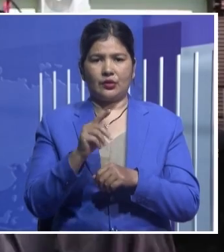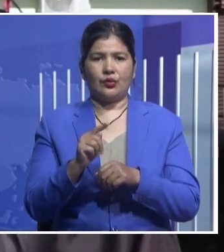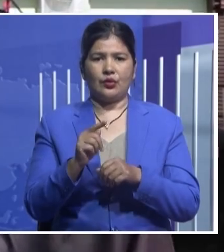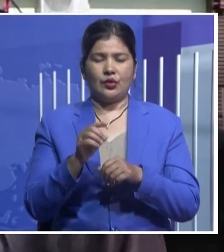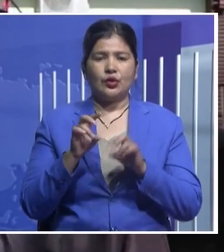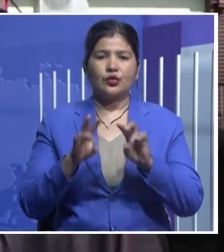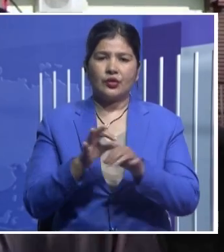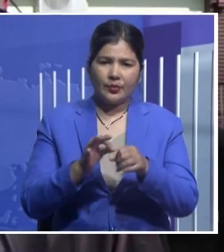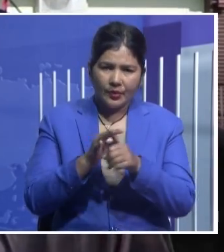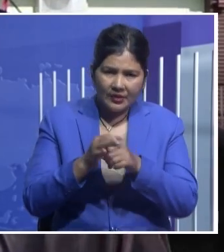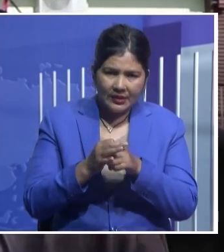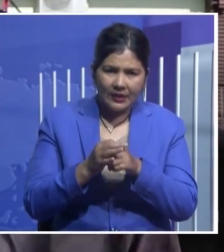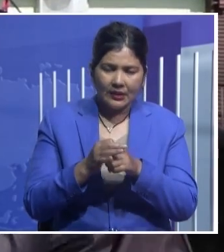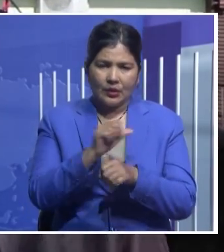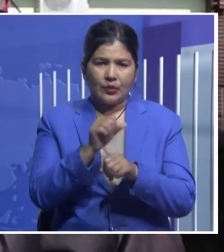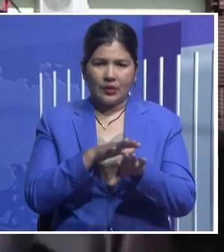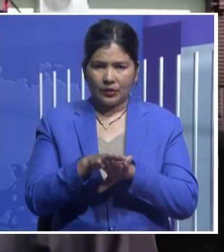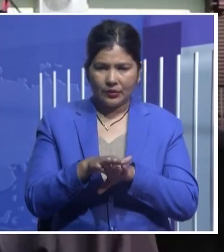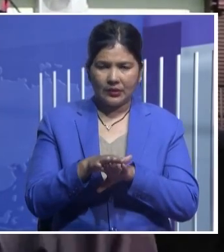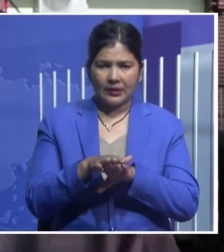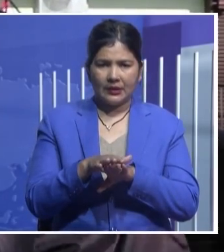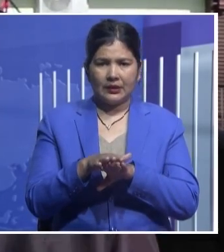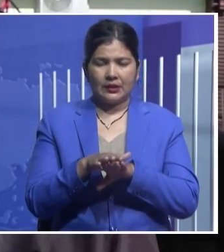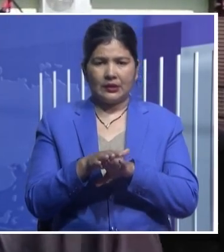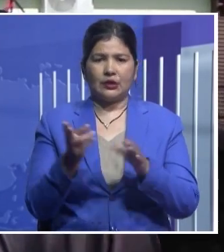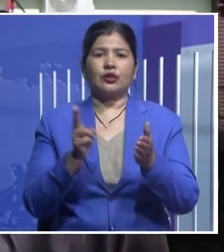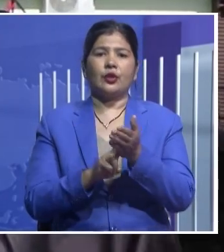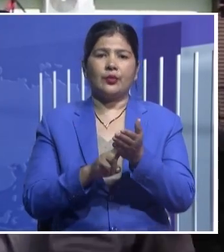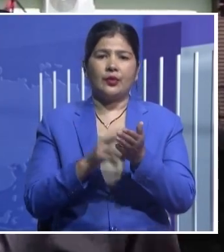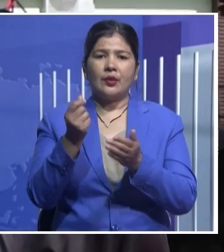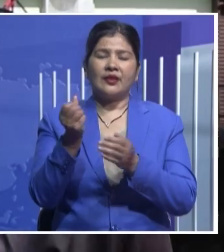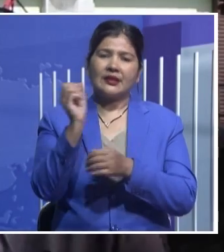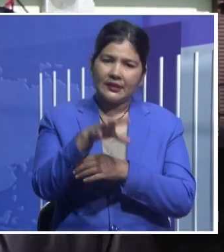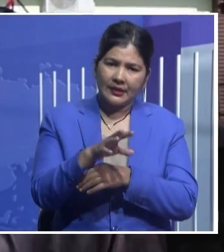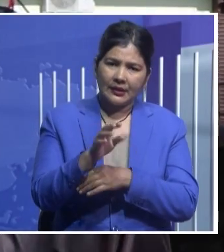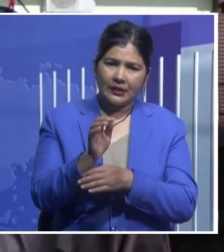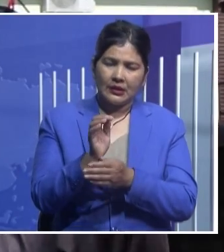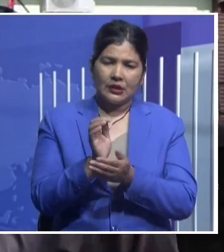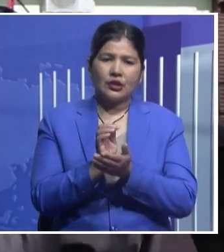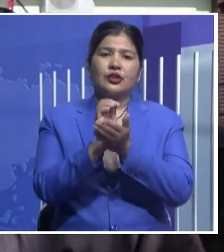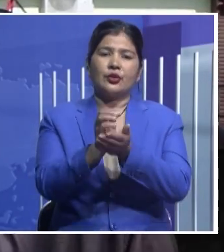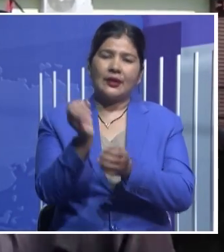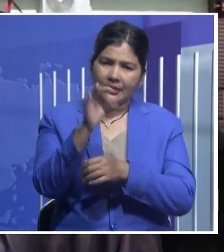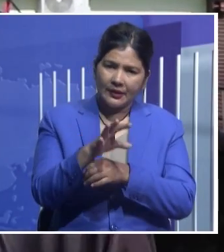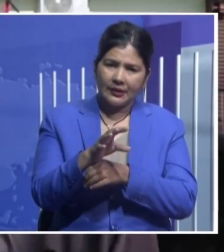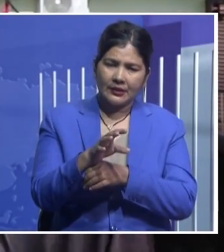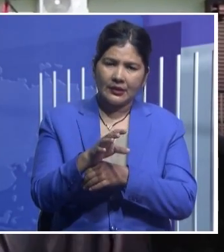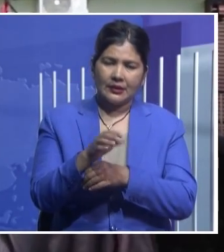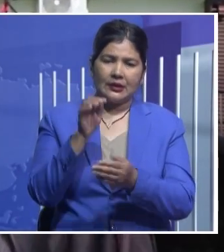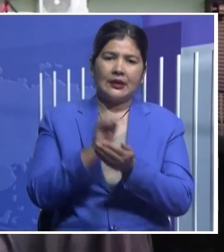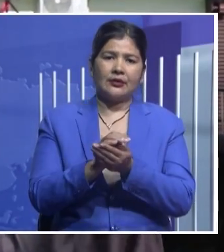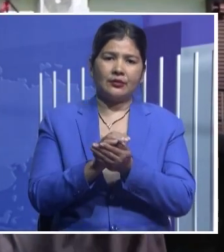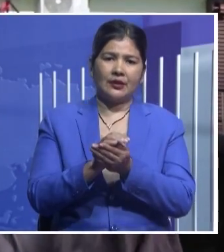छुट्टै व्यवस्था उहाँहरूलाई कुनै अब त्यो थप शुल्क दिएर अथवा थप सेवा सुविधा दिएर उहाँहरूलाई टिकाउनु नै